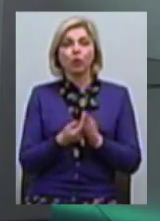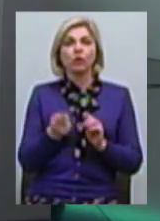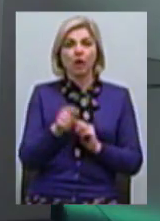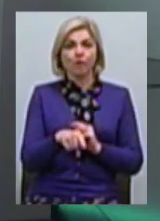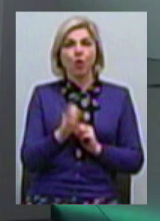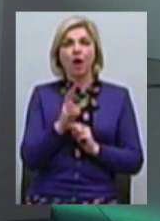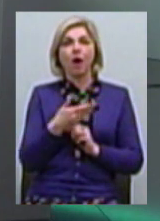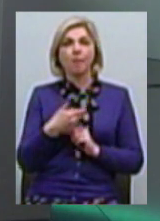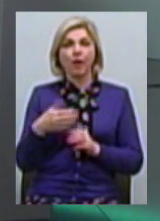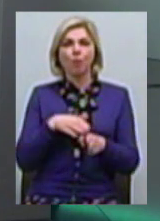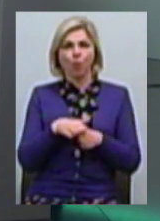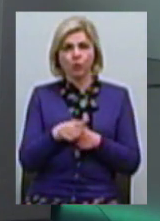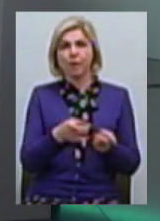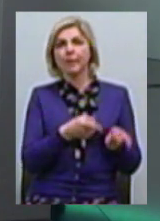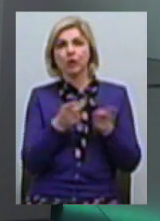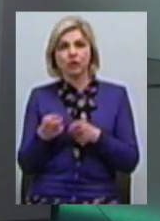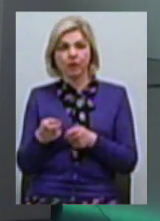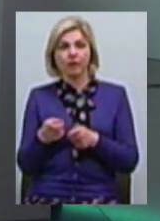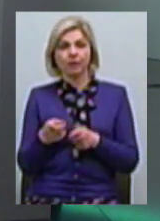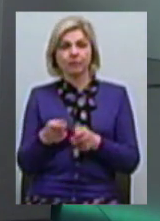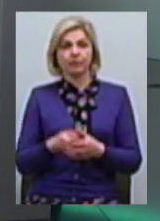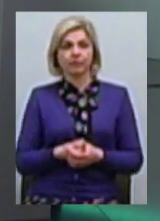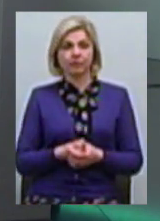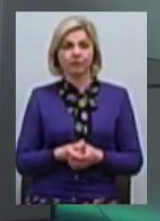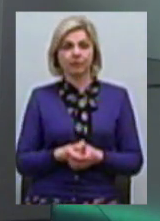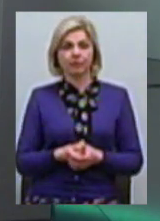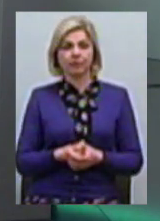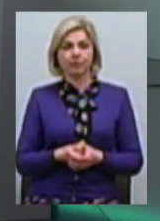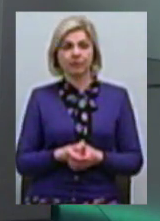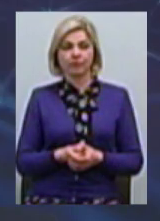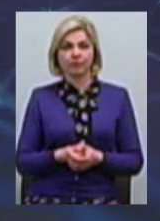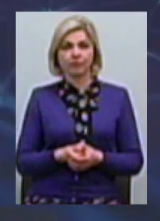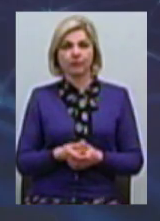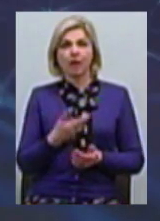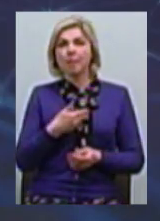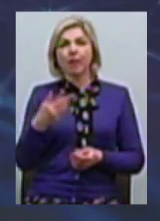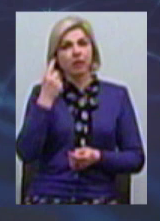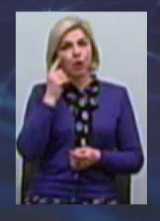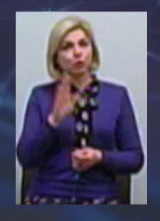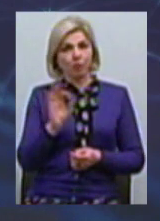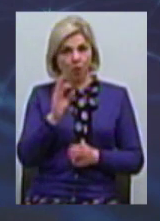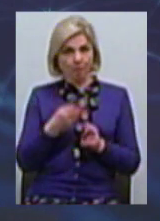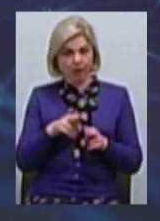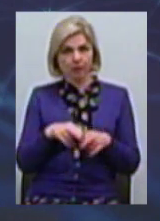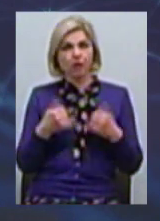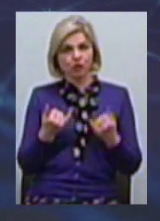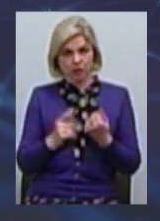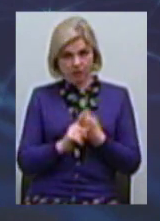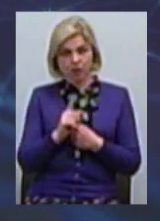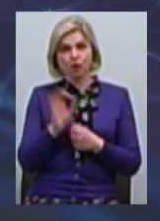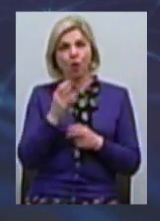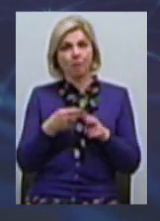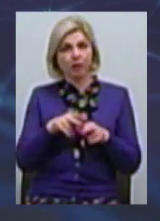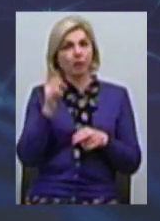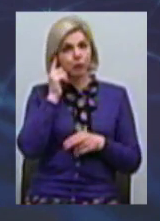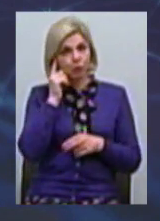это перешли, мы, так сказать, не думали даже об этом. Сейчас мы, кстати, уже стали об этом думать, и, как я